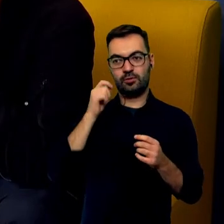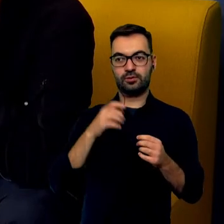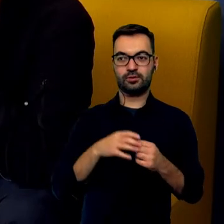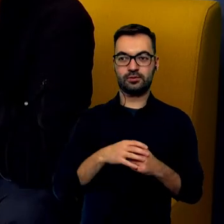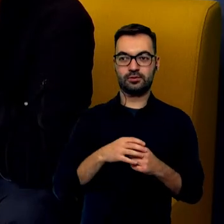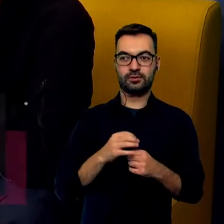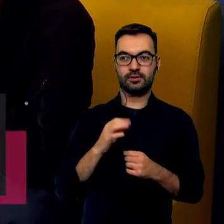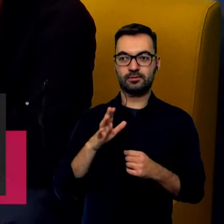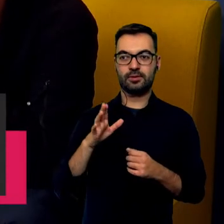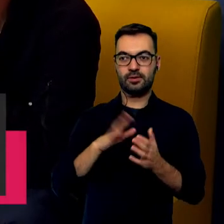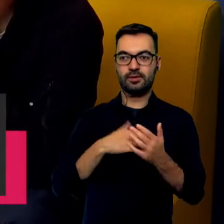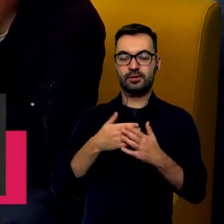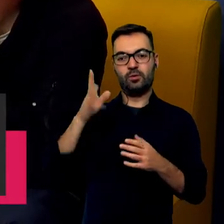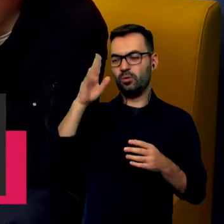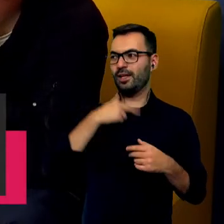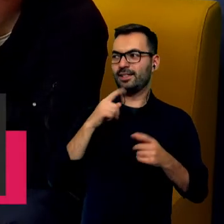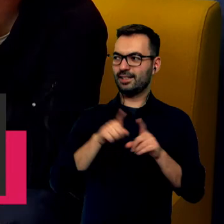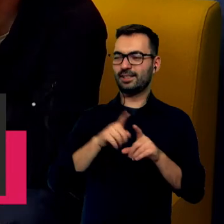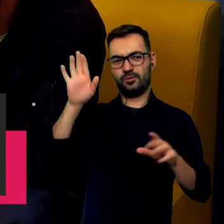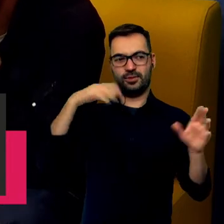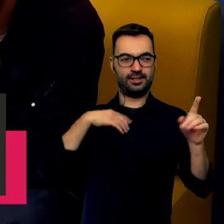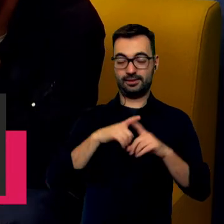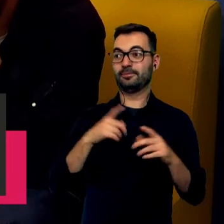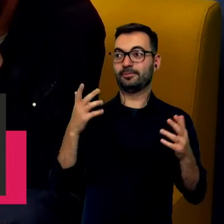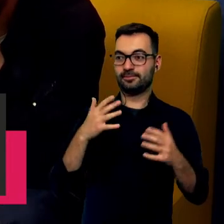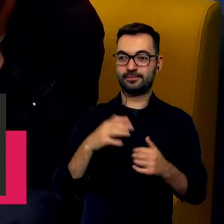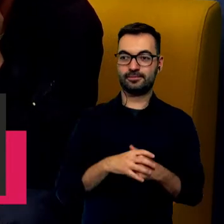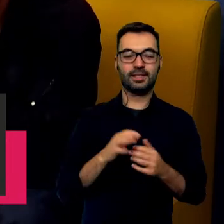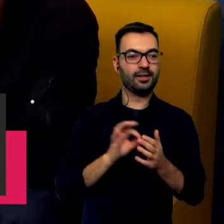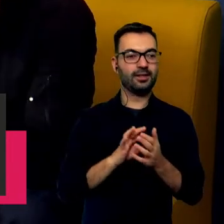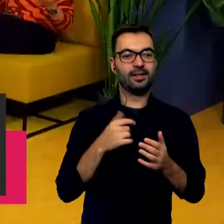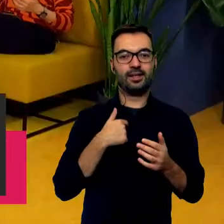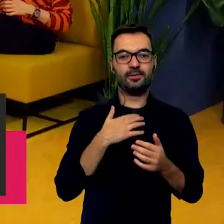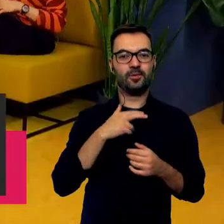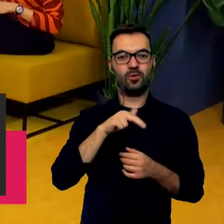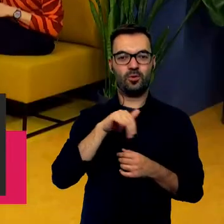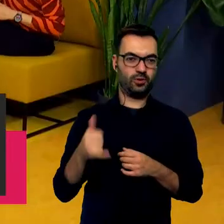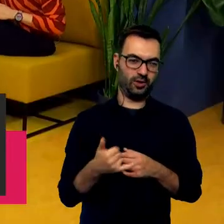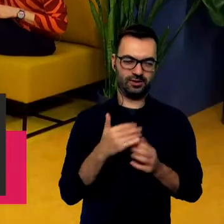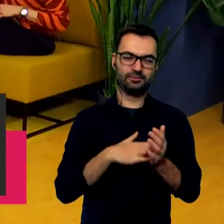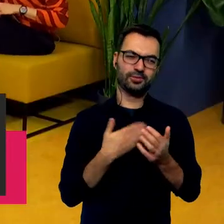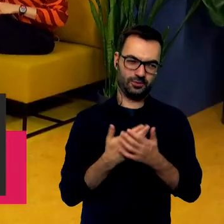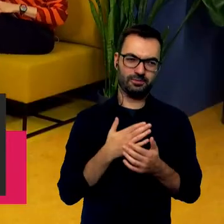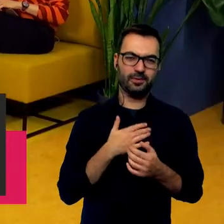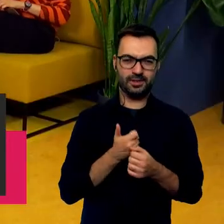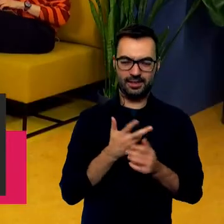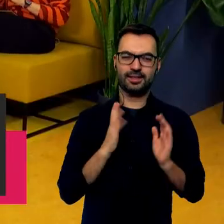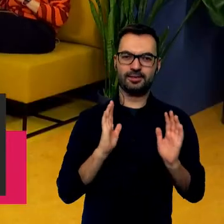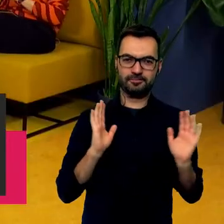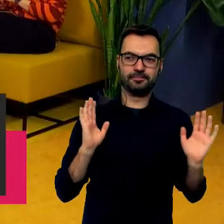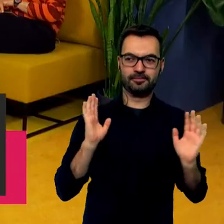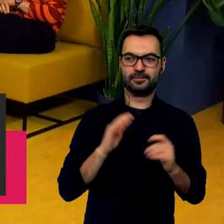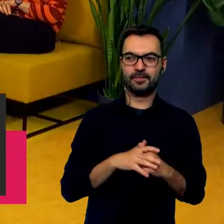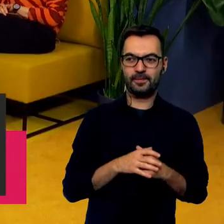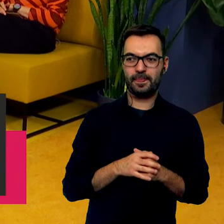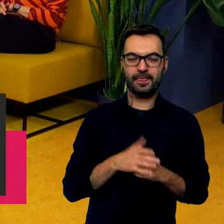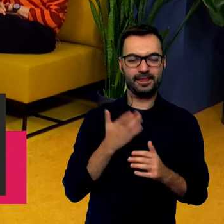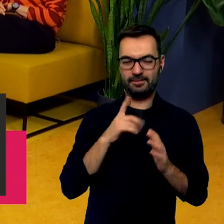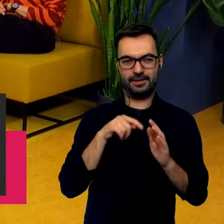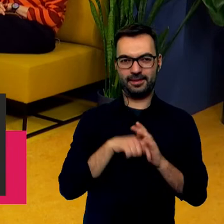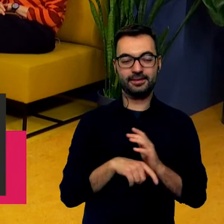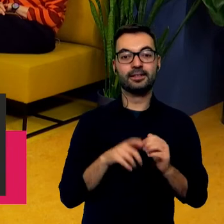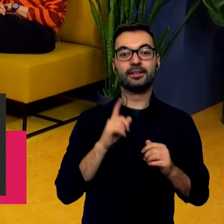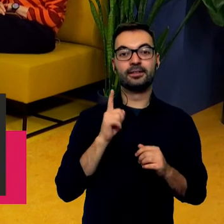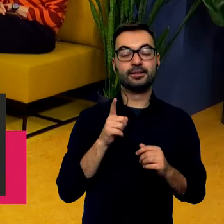się odzywały. Każdy ma jakieś przykłady. U nas jest tak samo. Ja mam akurat właśnie z UJ-u parę przykładów, więc okej, ale już powiedzmy, że nie